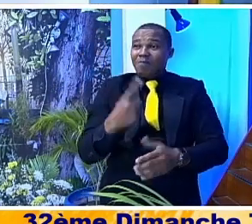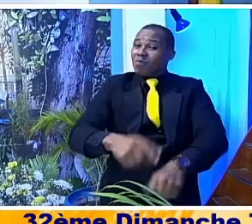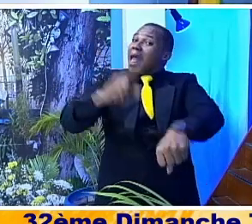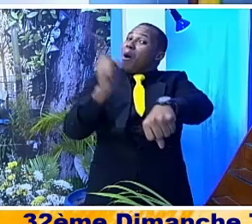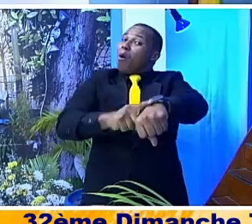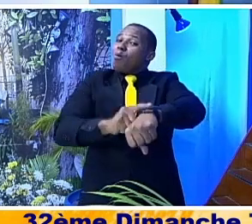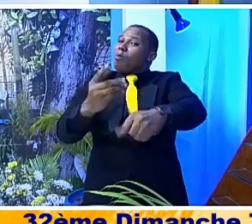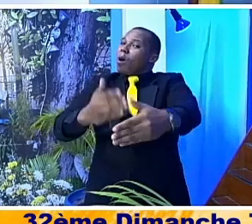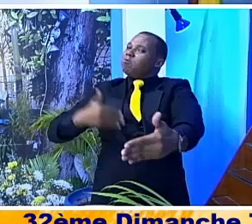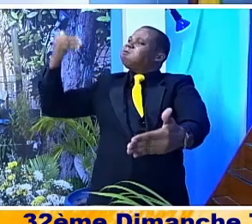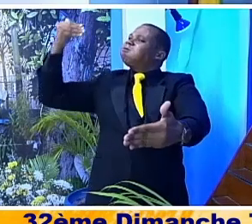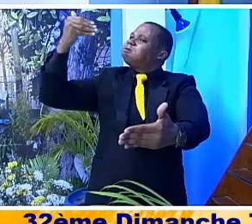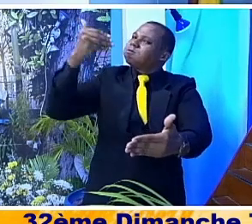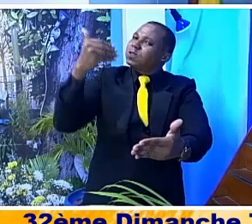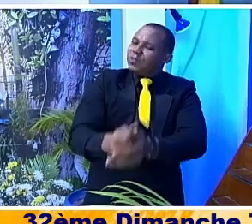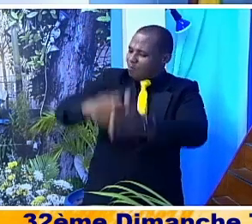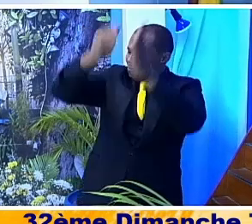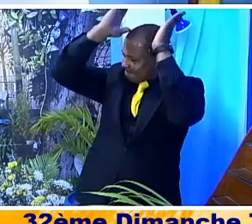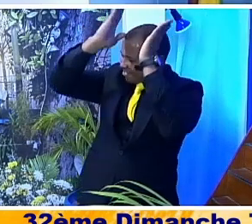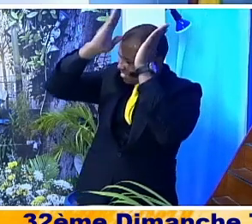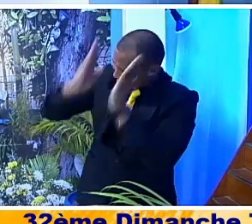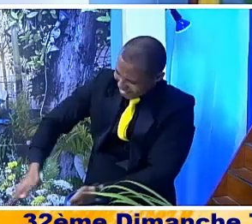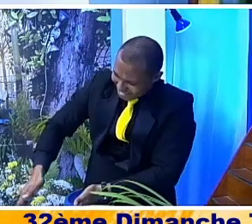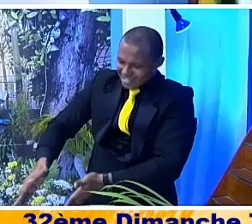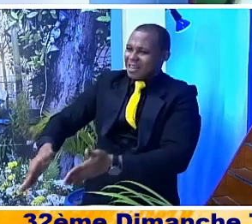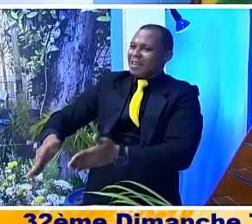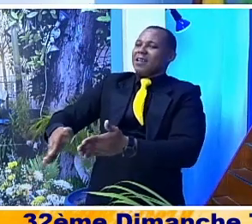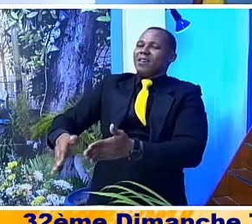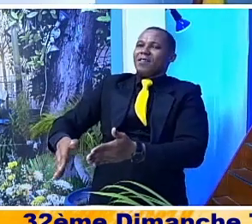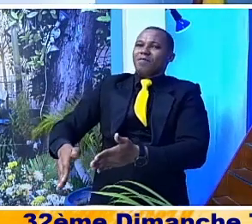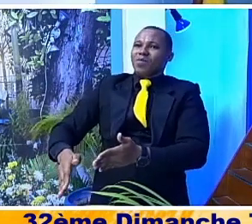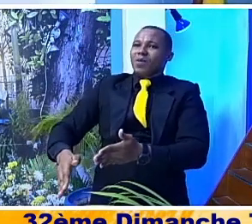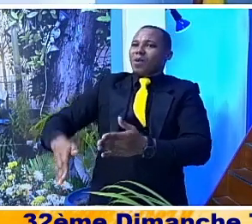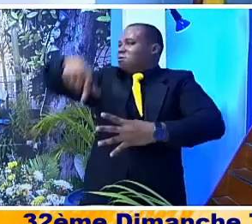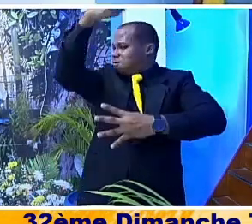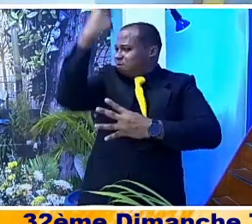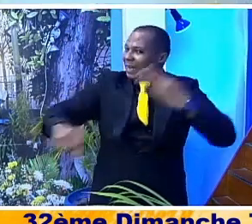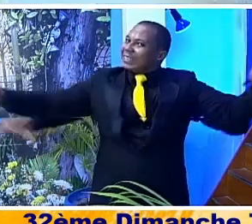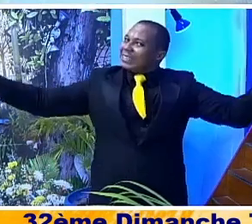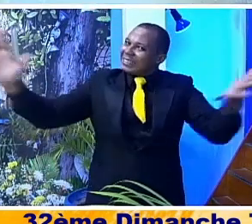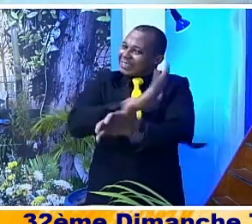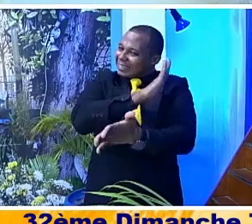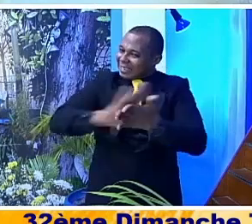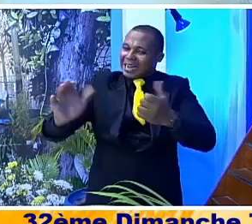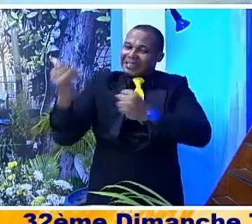Moment arrivé pour que nous quittions ça, n'a fait qu'écraser le pays pour nous coller tête, nous.